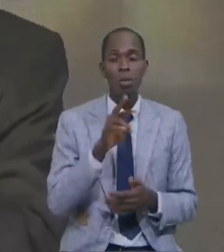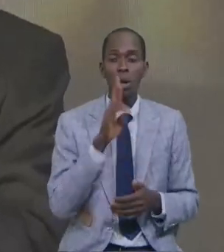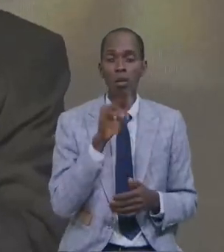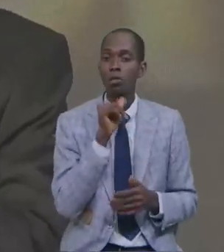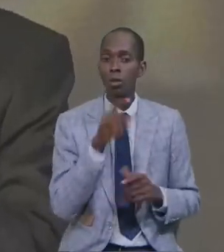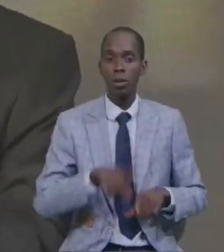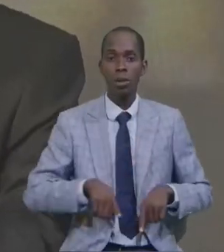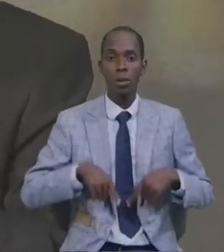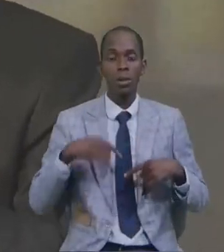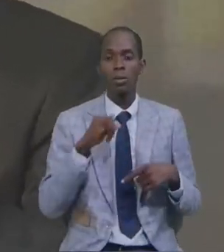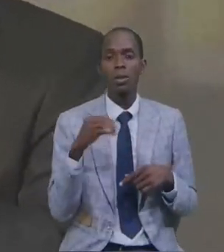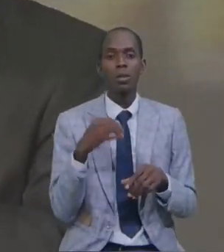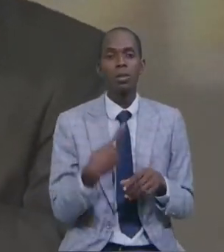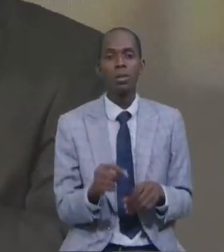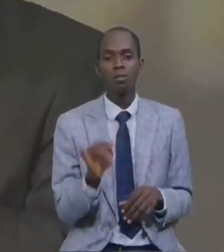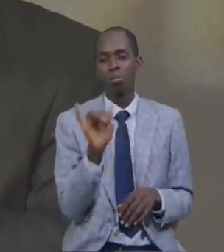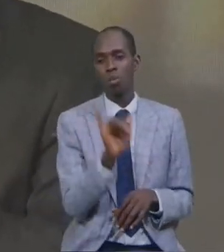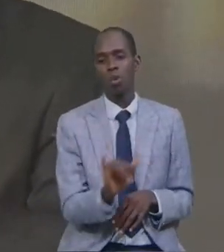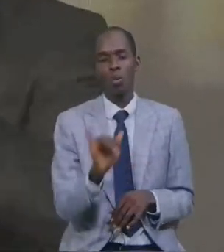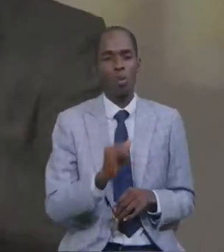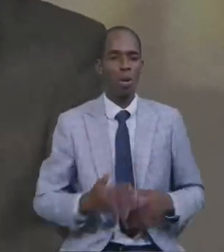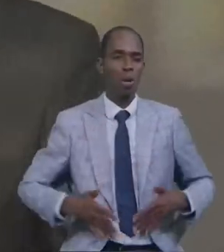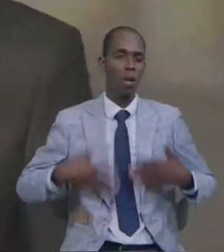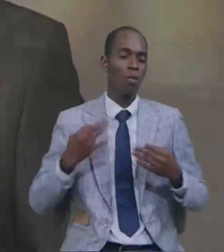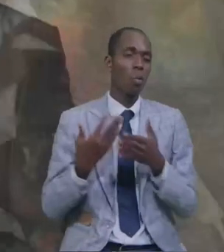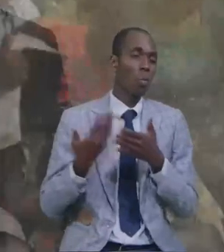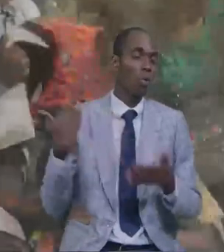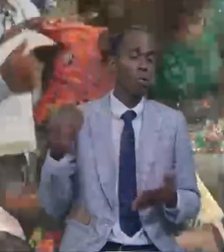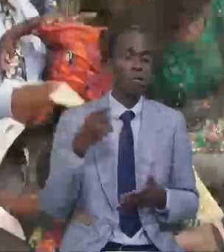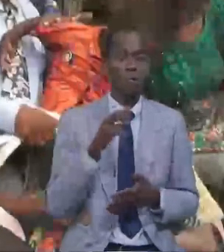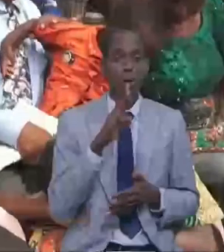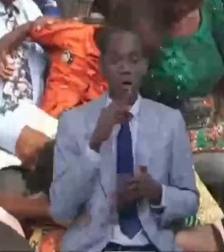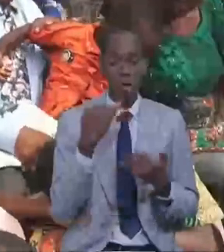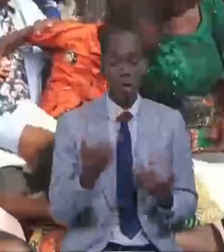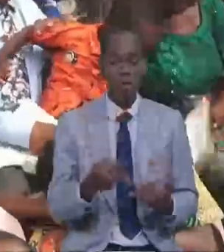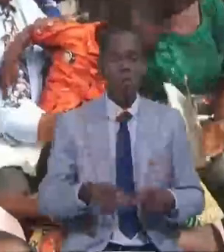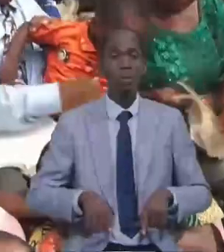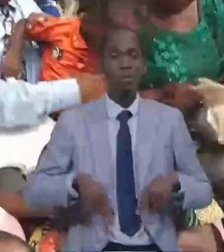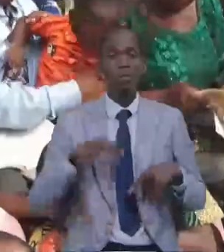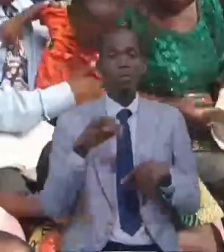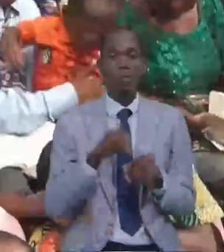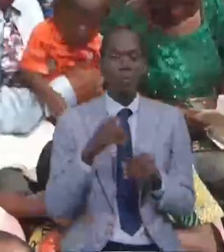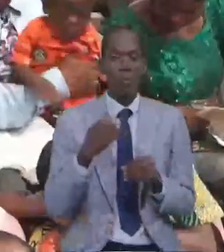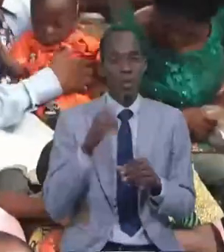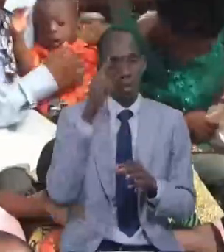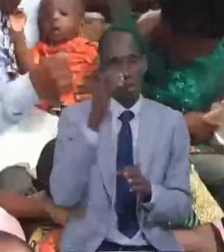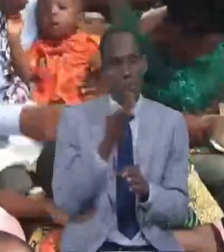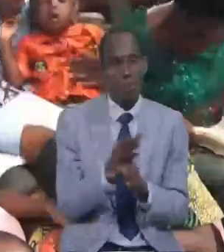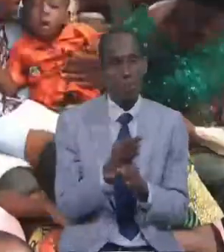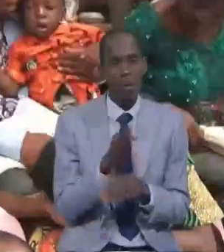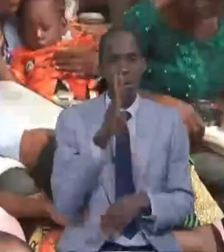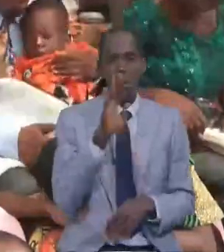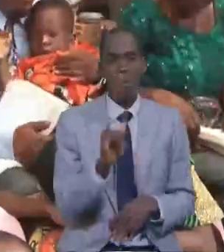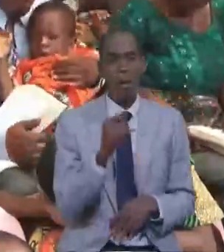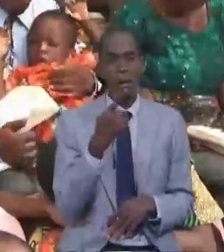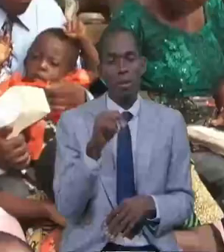vis maintenant dans la foi, par la foi et à travers la foi du Fils de Dieu, le Seigneur